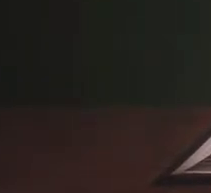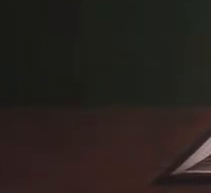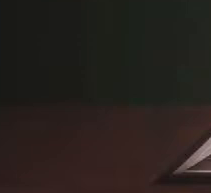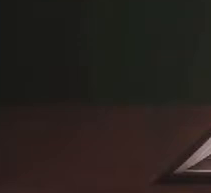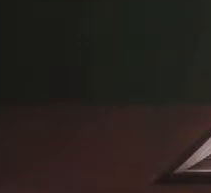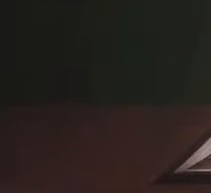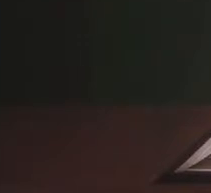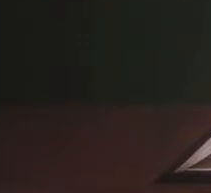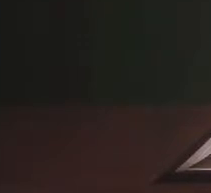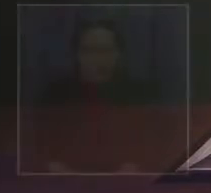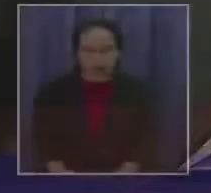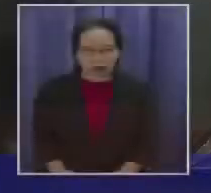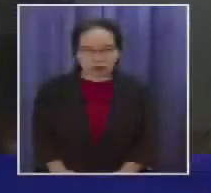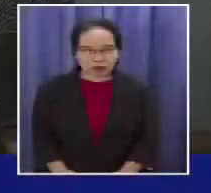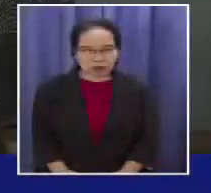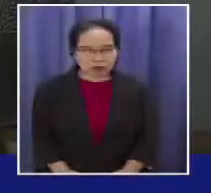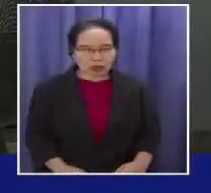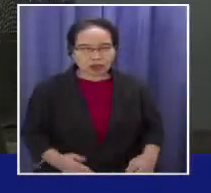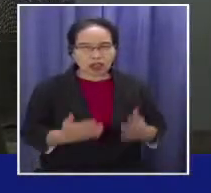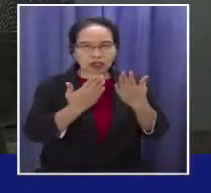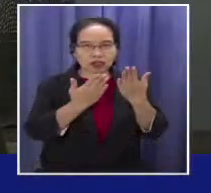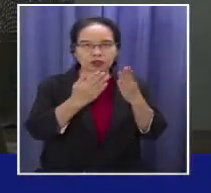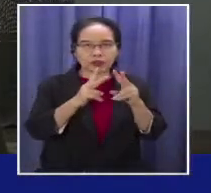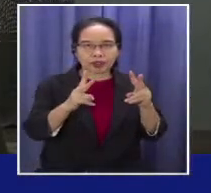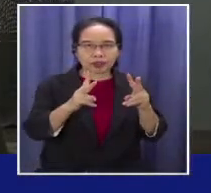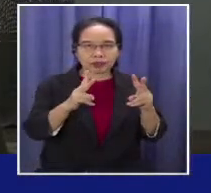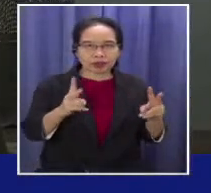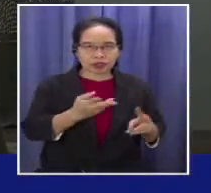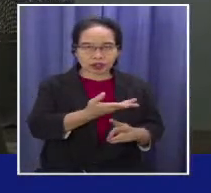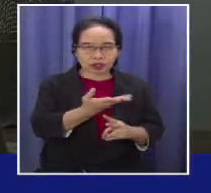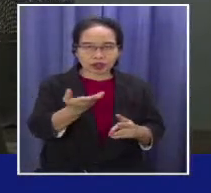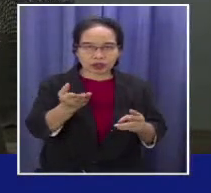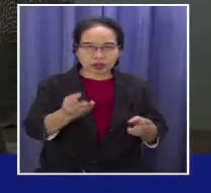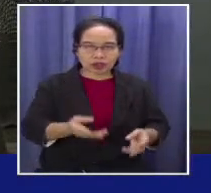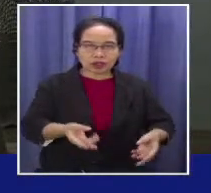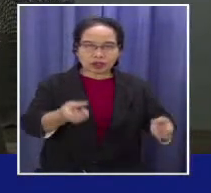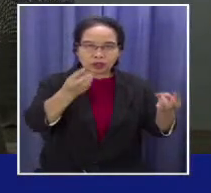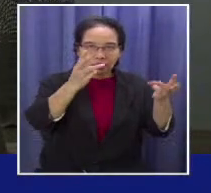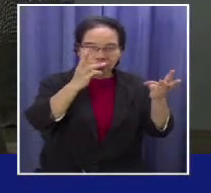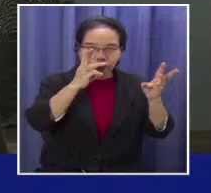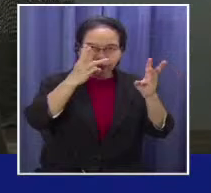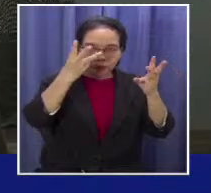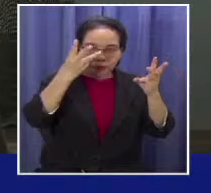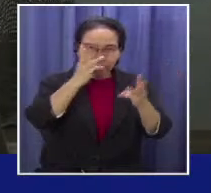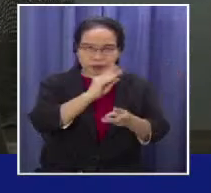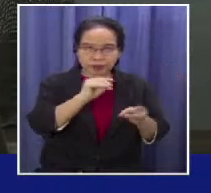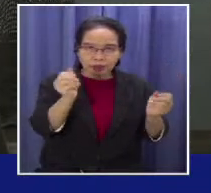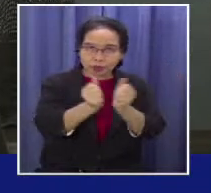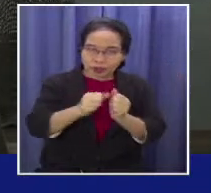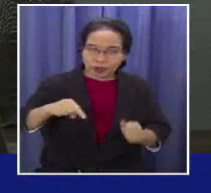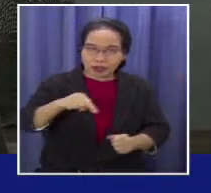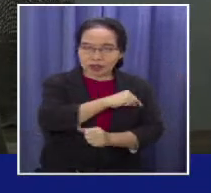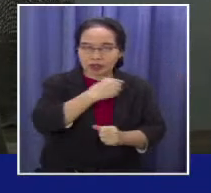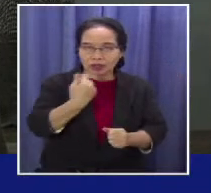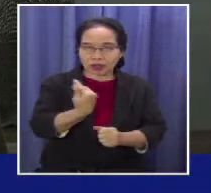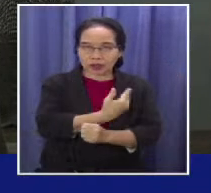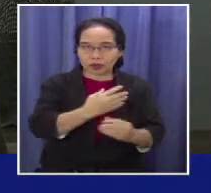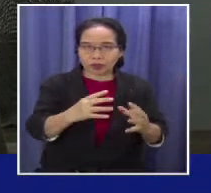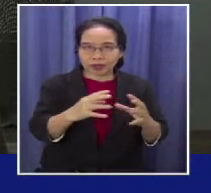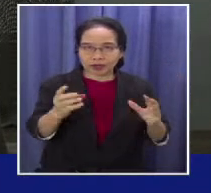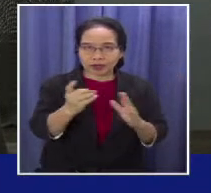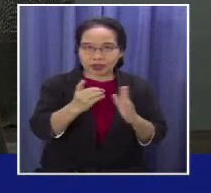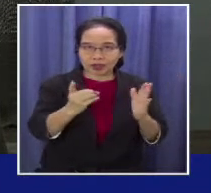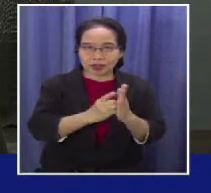ɔkyena sɛ nyankopɔn yɛ adom a mama yɛ nto asase mti so mani da so ne sɛ ɔkyena no bɛsa ne